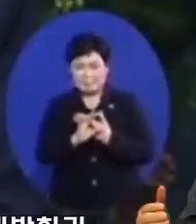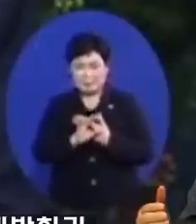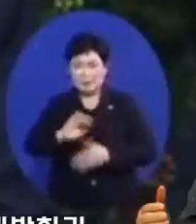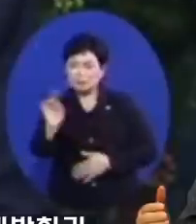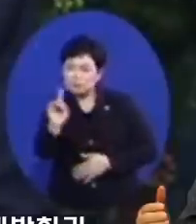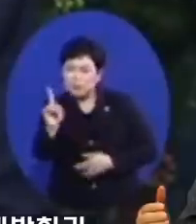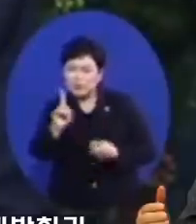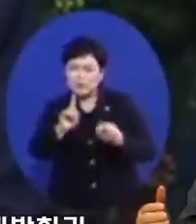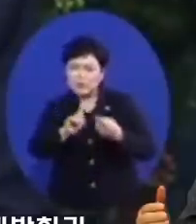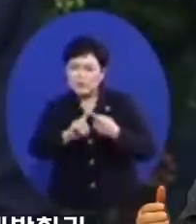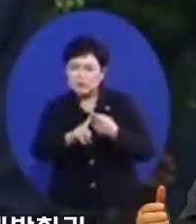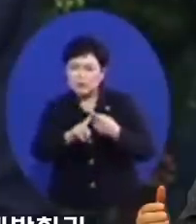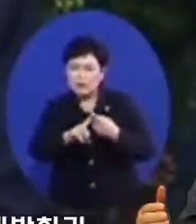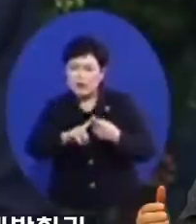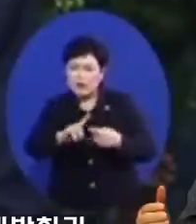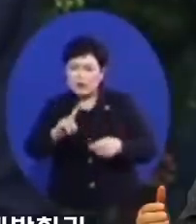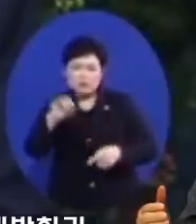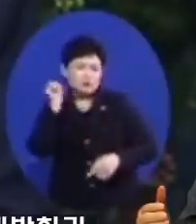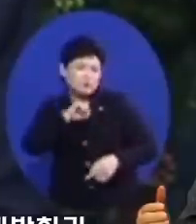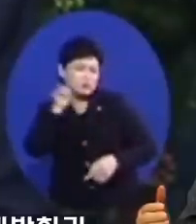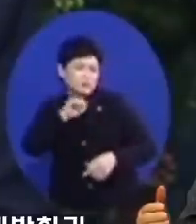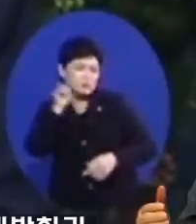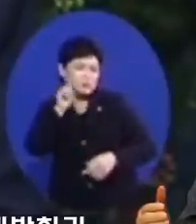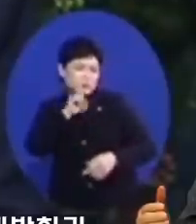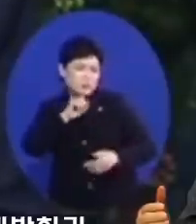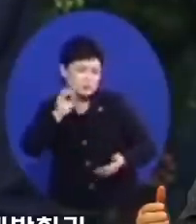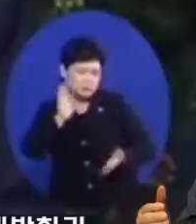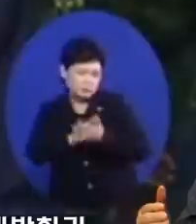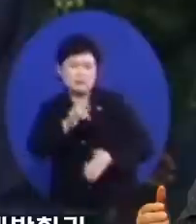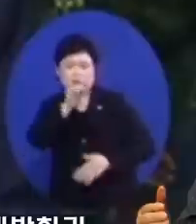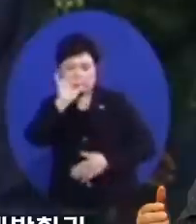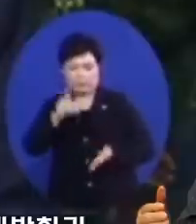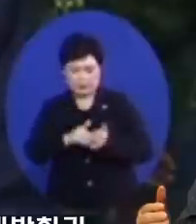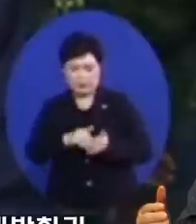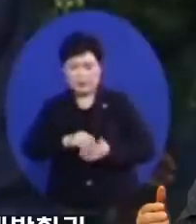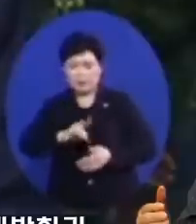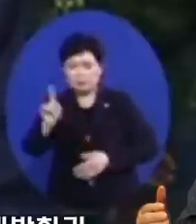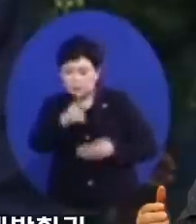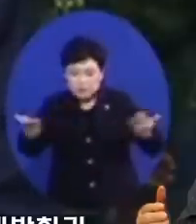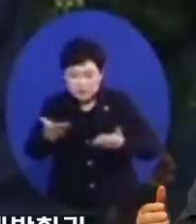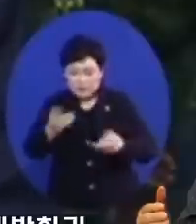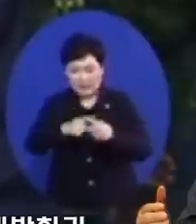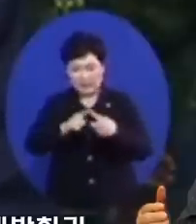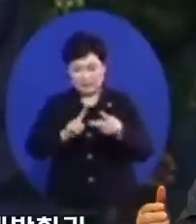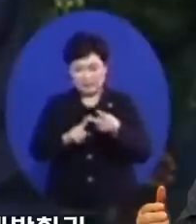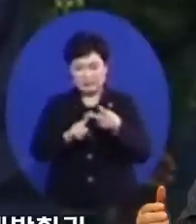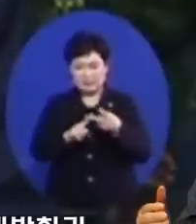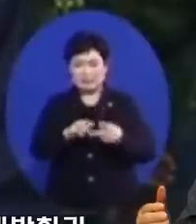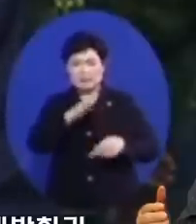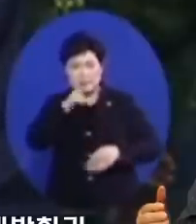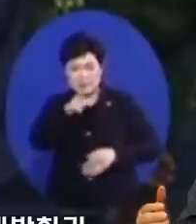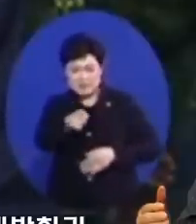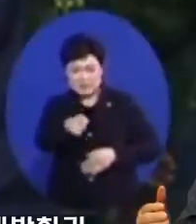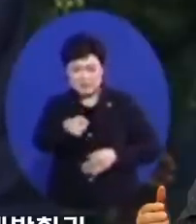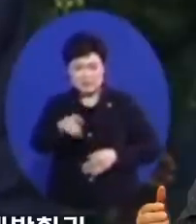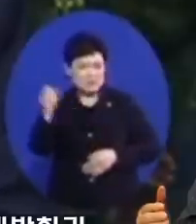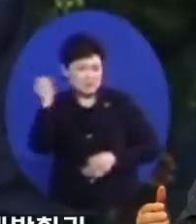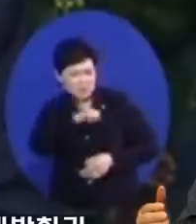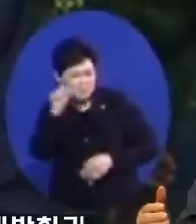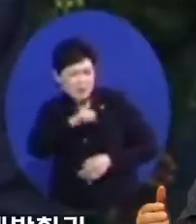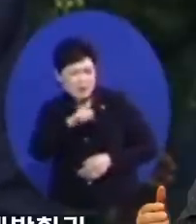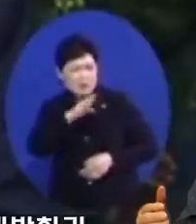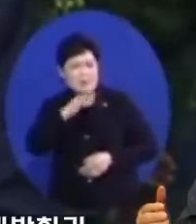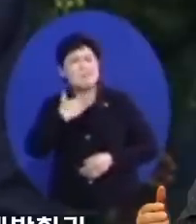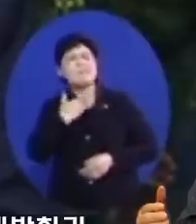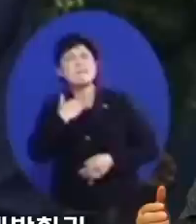무엇에 지치지 않는 취미가 있는가를 알아야 되는 것입니다. 내가 무엇을 하든지 이것만은 정말 취미가 있다, 하고